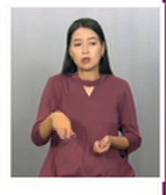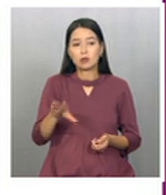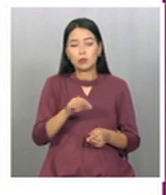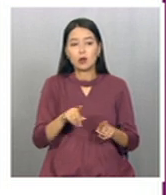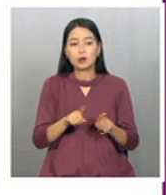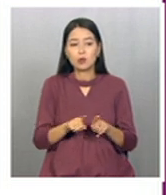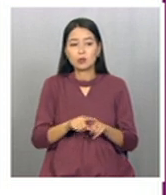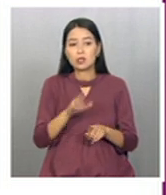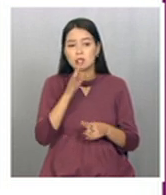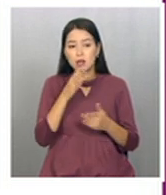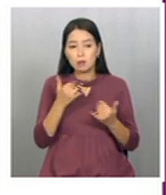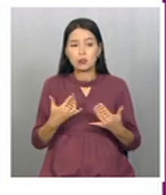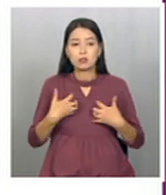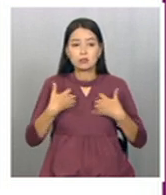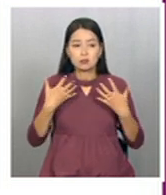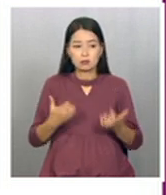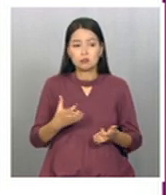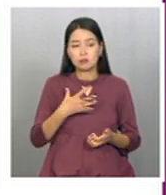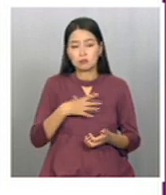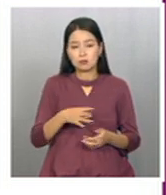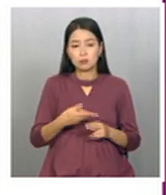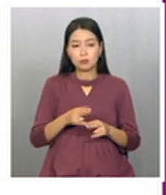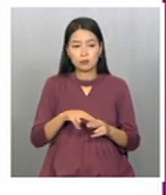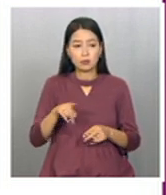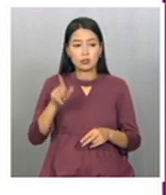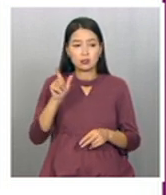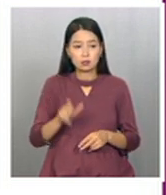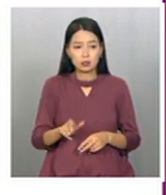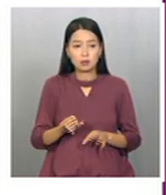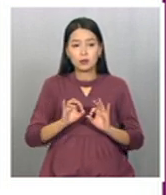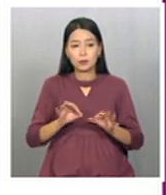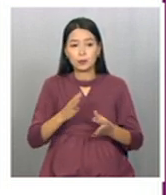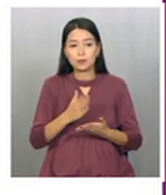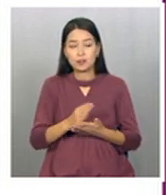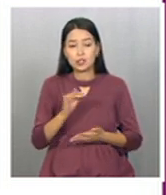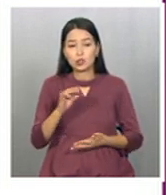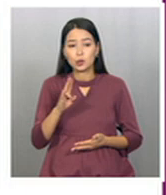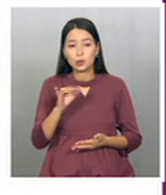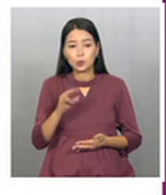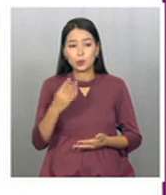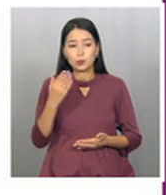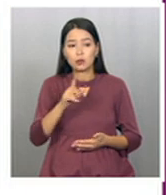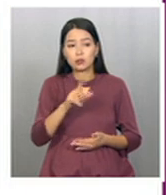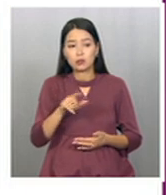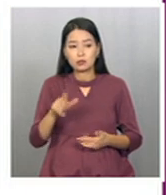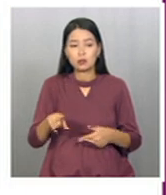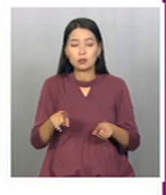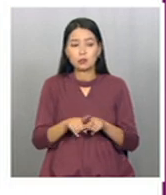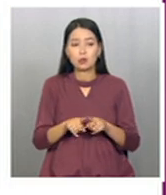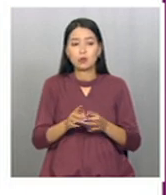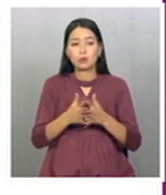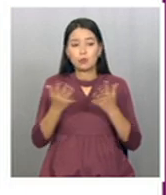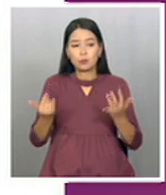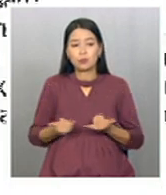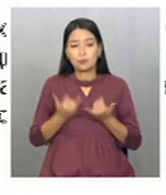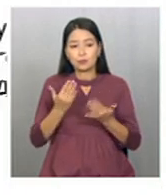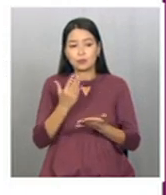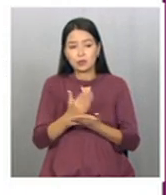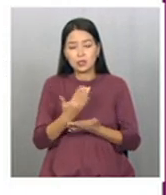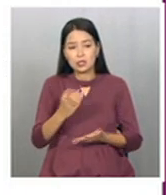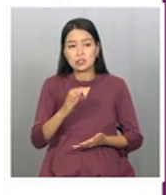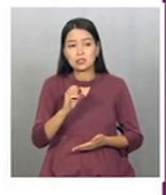деп баяндайды. Жиенқұл мырзаларына жағымпазданып, зор қызмет еткен еді. Осыған орай Сара